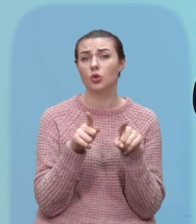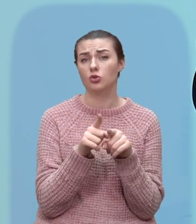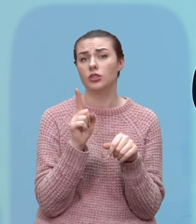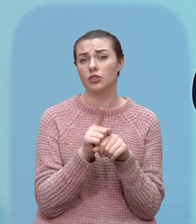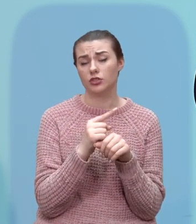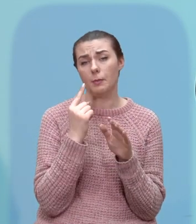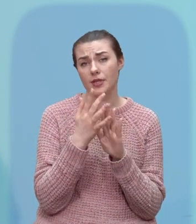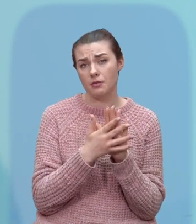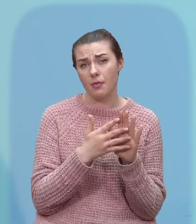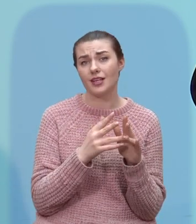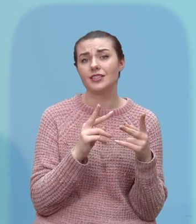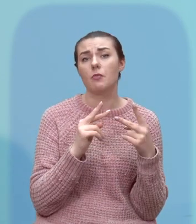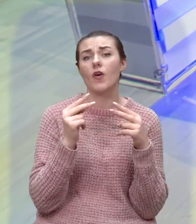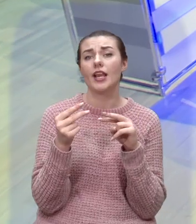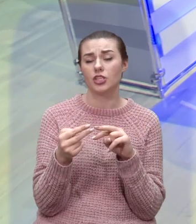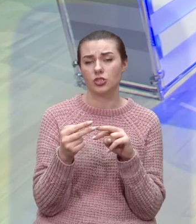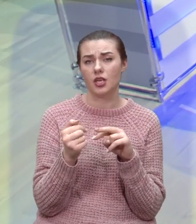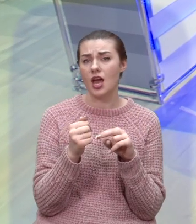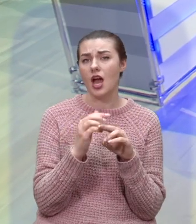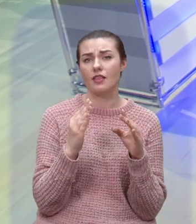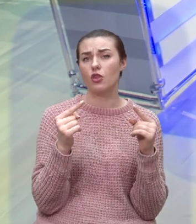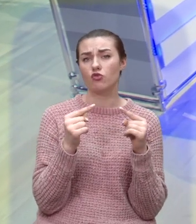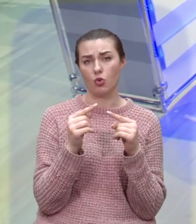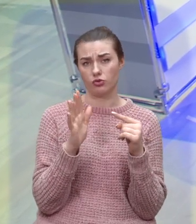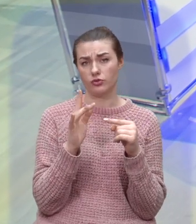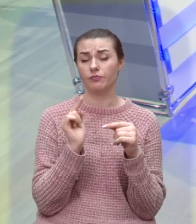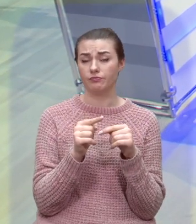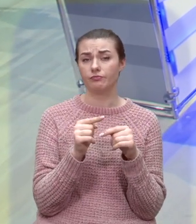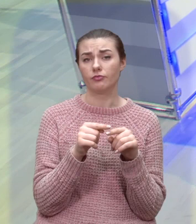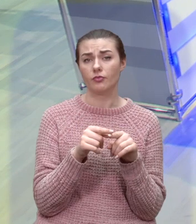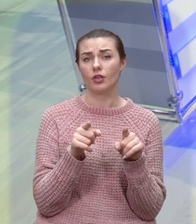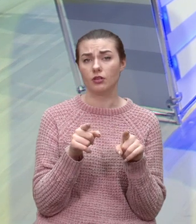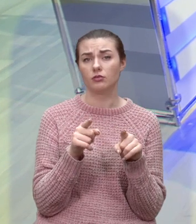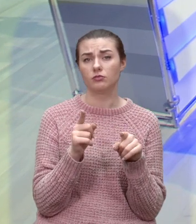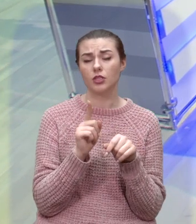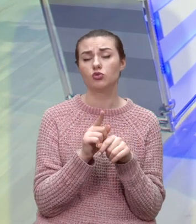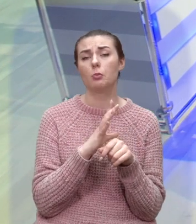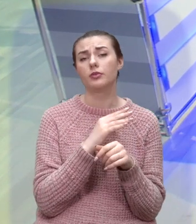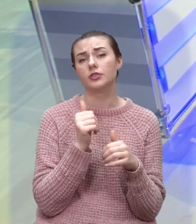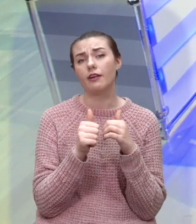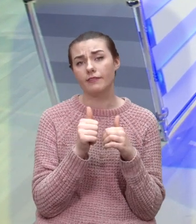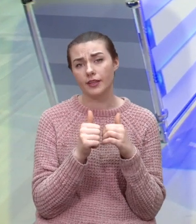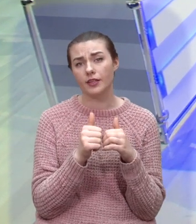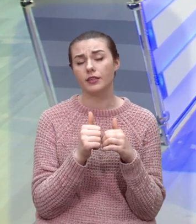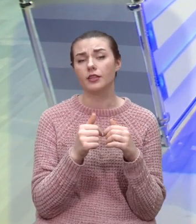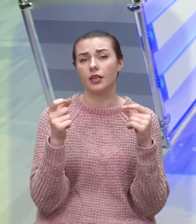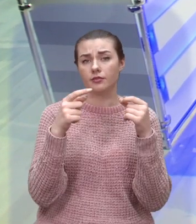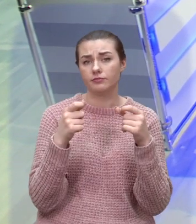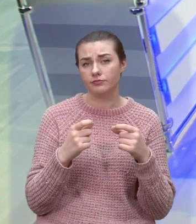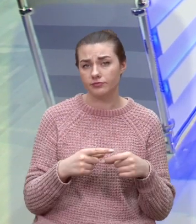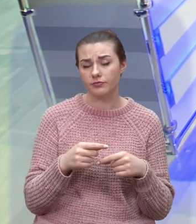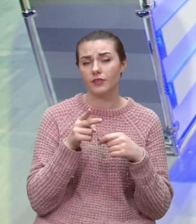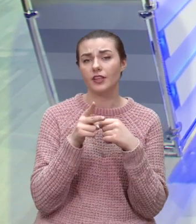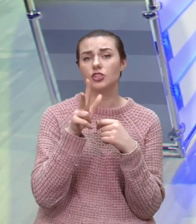тоже должны понимать символе валить они буквально тут такая вот корреляция должна быть да и